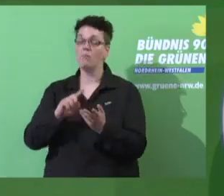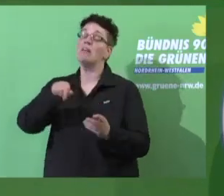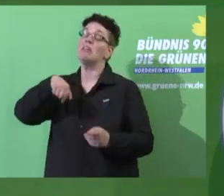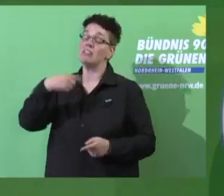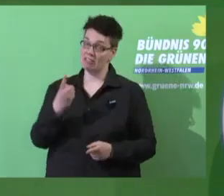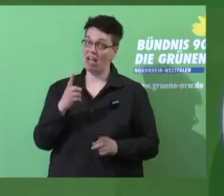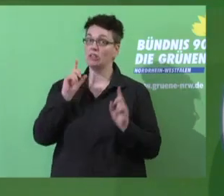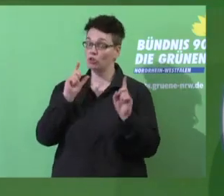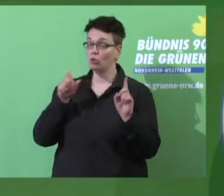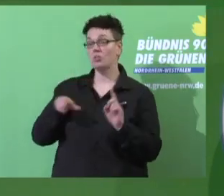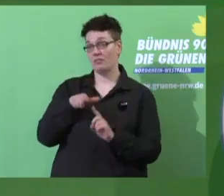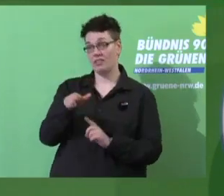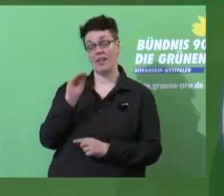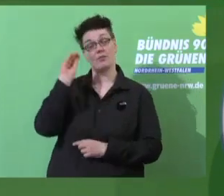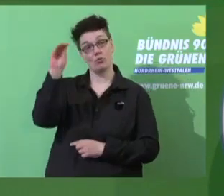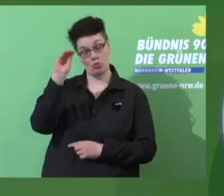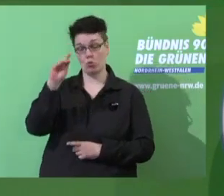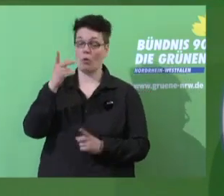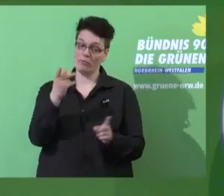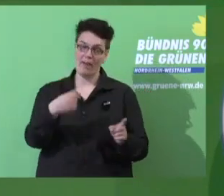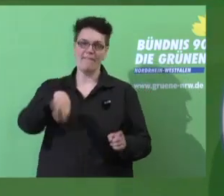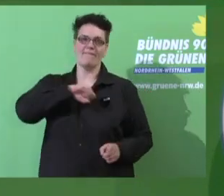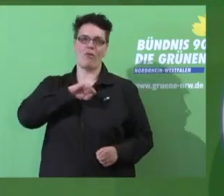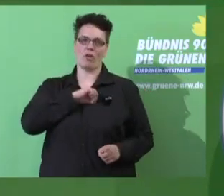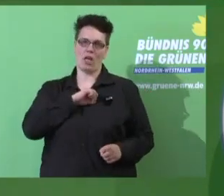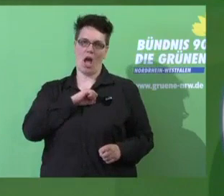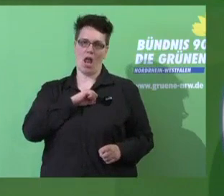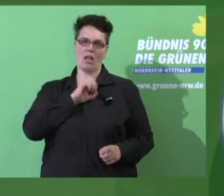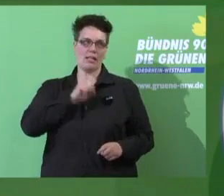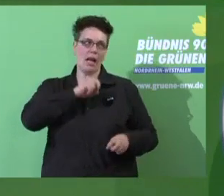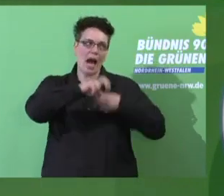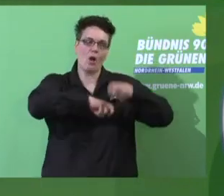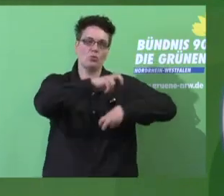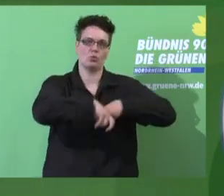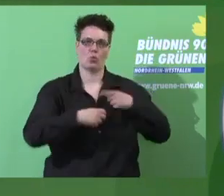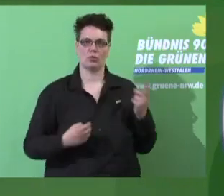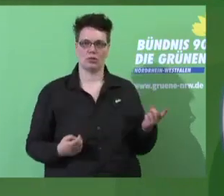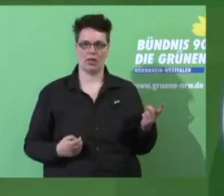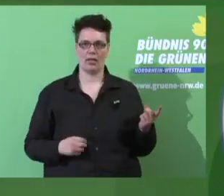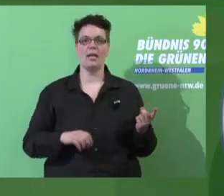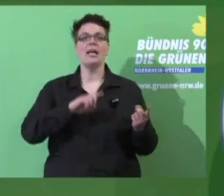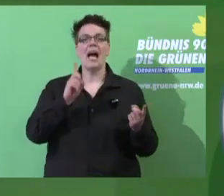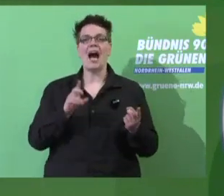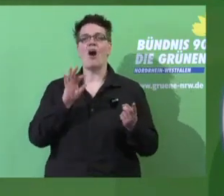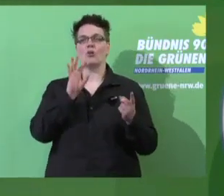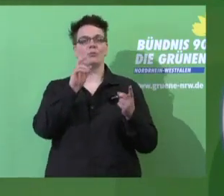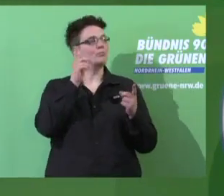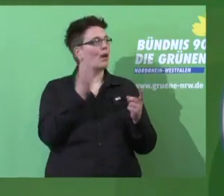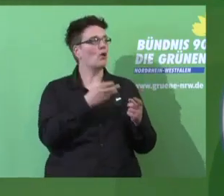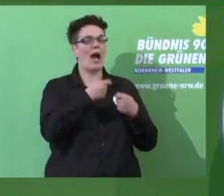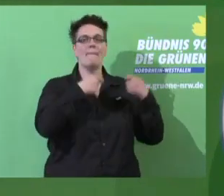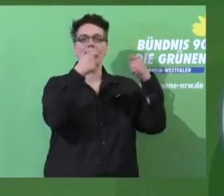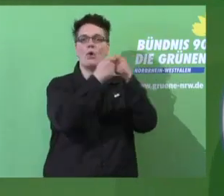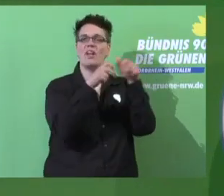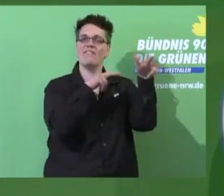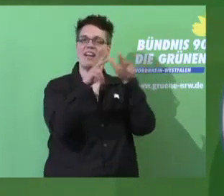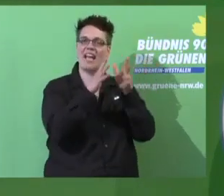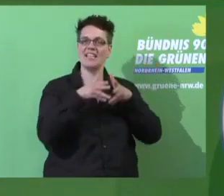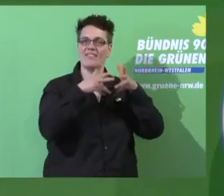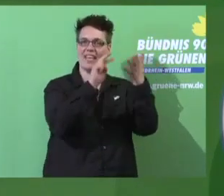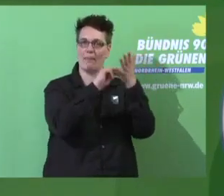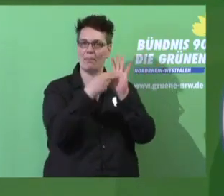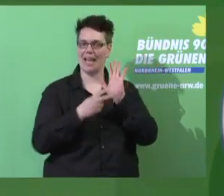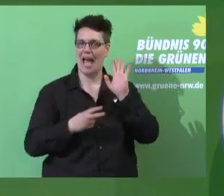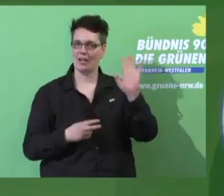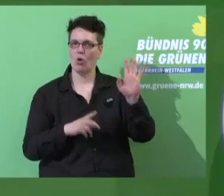ganz, ganz groß davon profitiert. Denn wir sollten ja auch eine Bundesverkehrswegeplanung haben. Das heißt, eine Planung, die aus